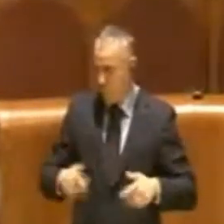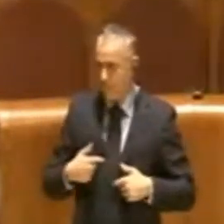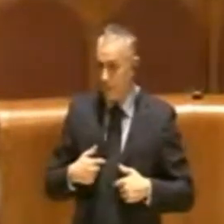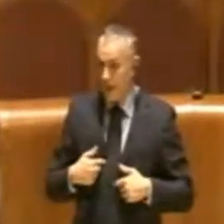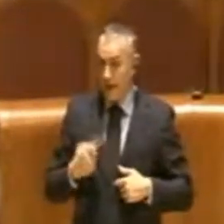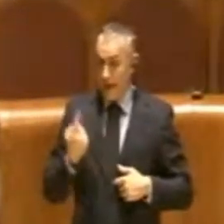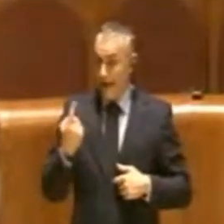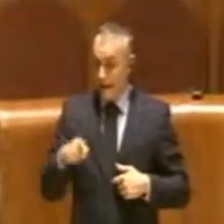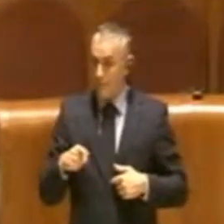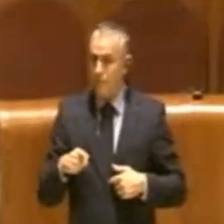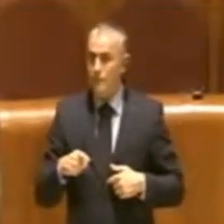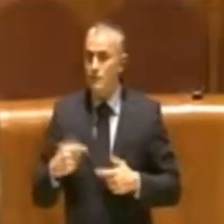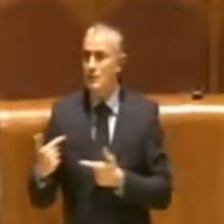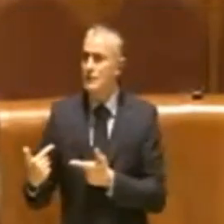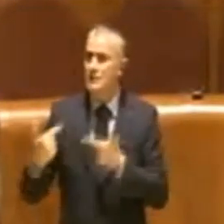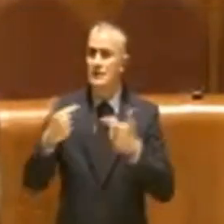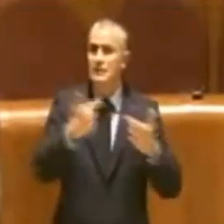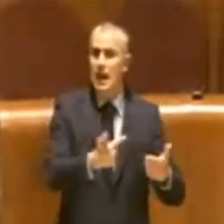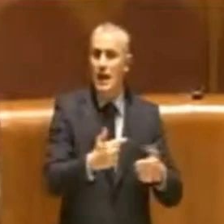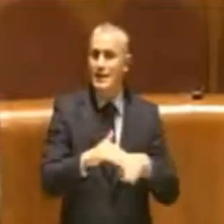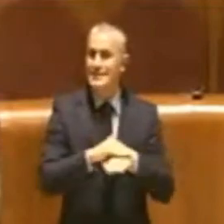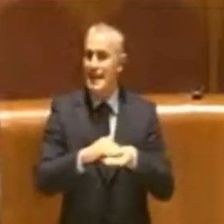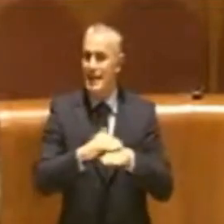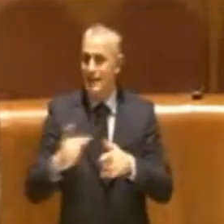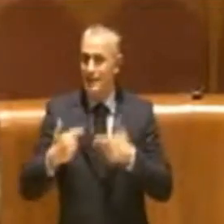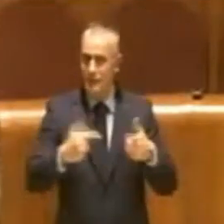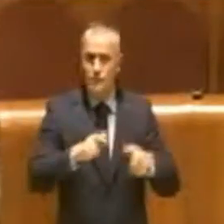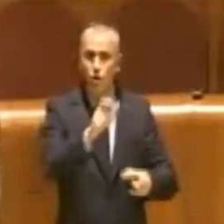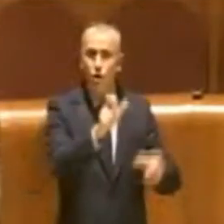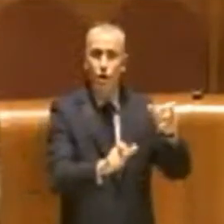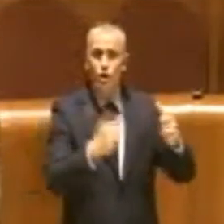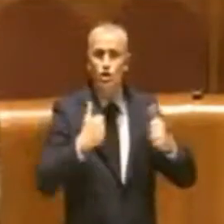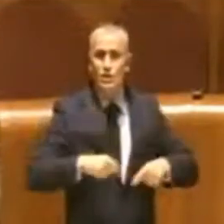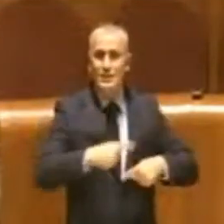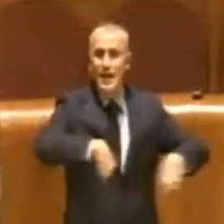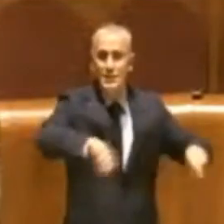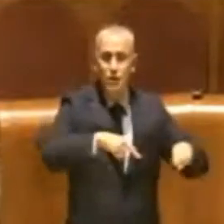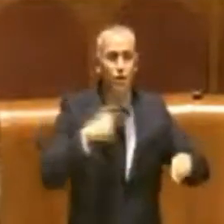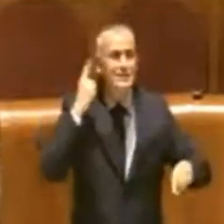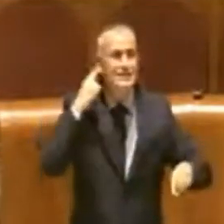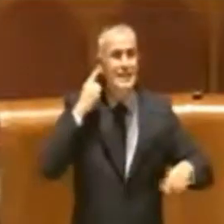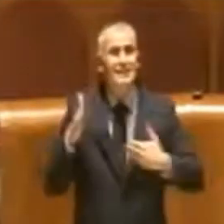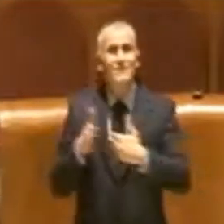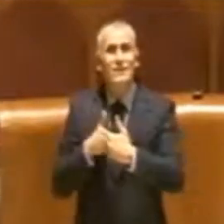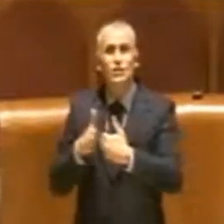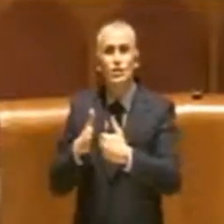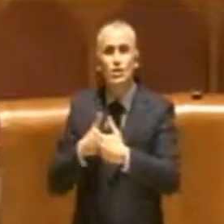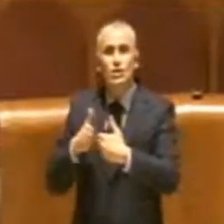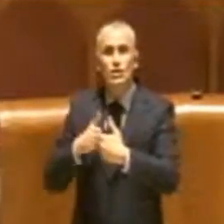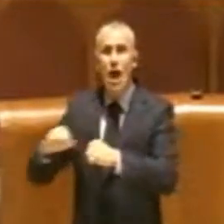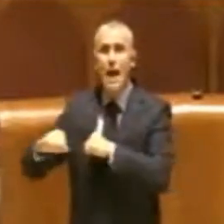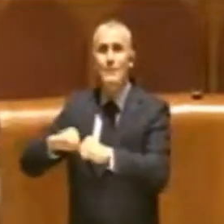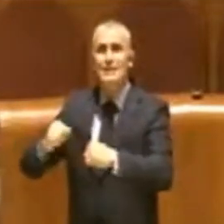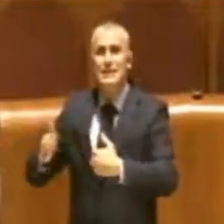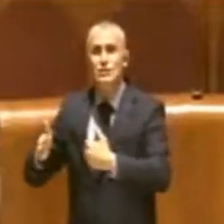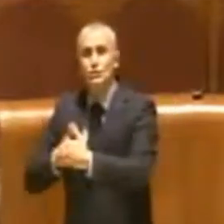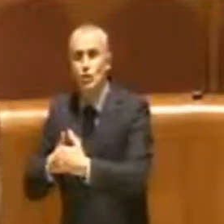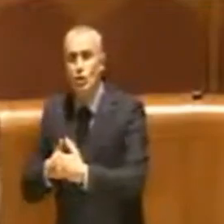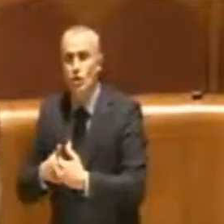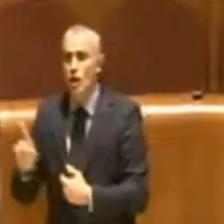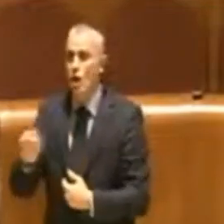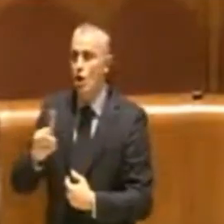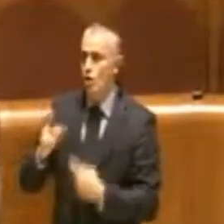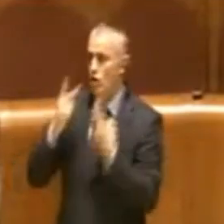che il cittadino possa sentirsi sempre più vicino all'amministrazione, e quindi non vedere magari questo muro che spesso magari si